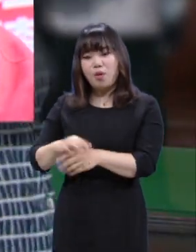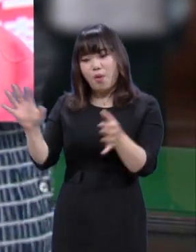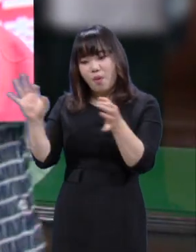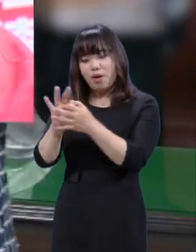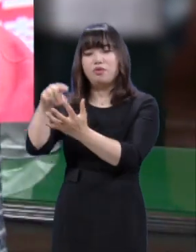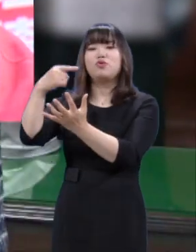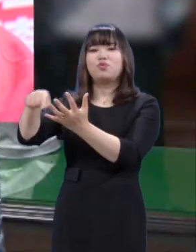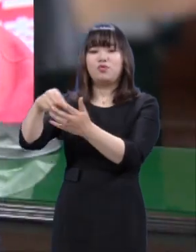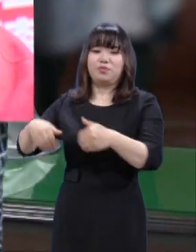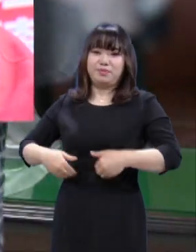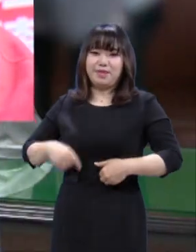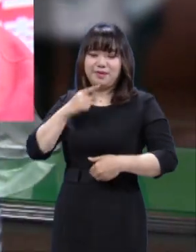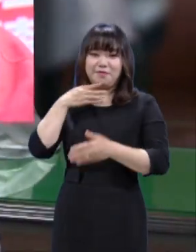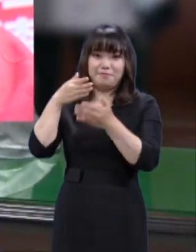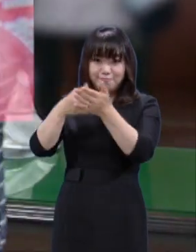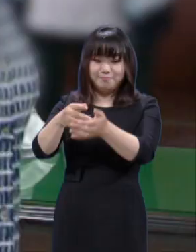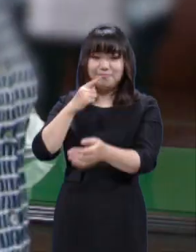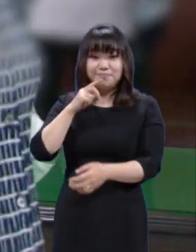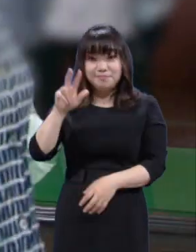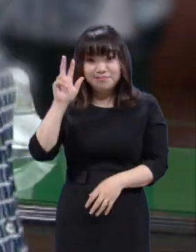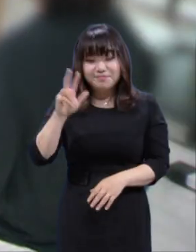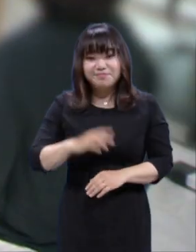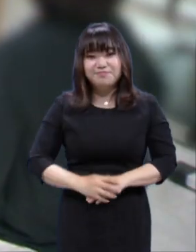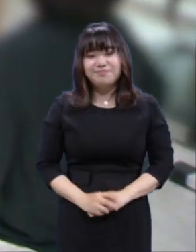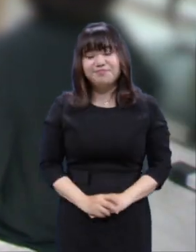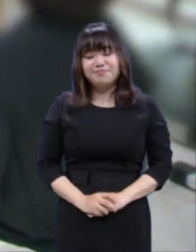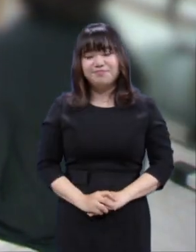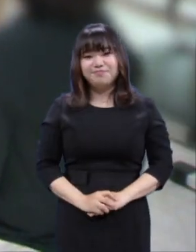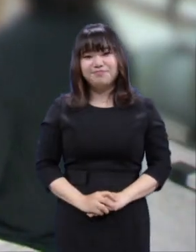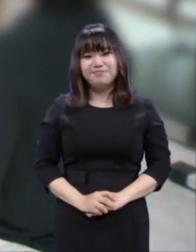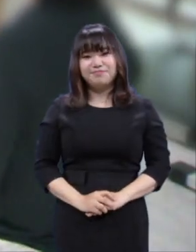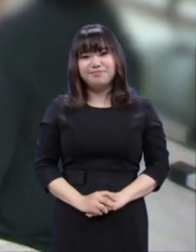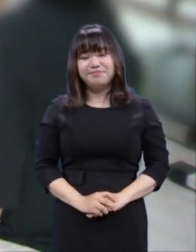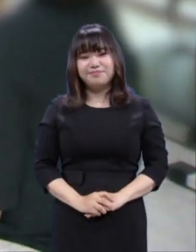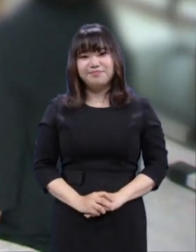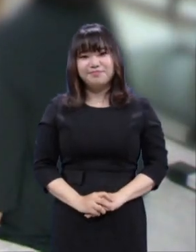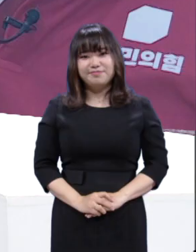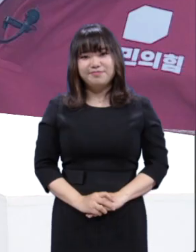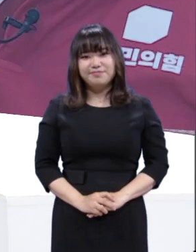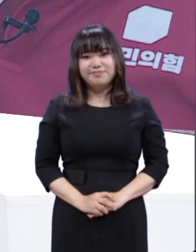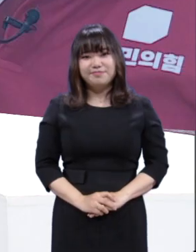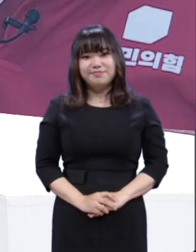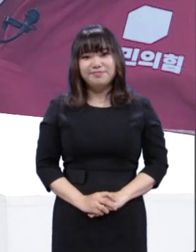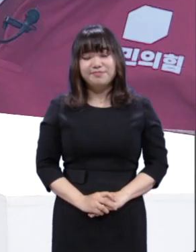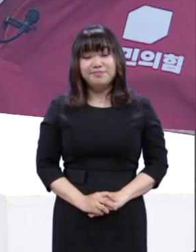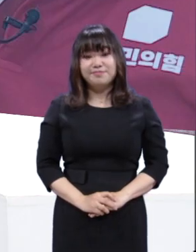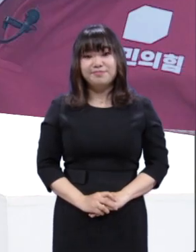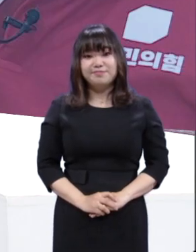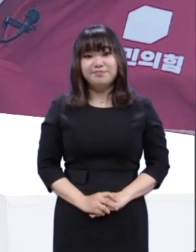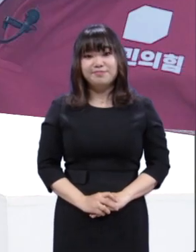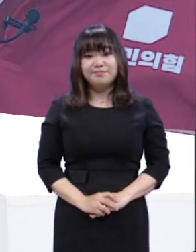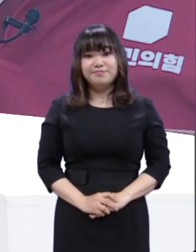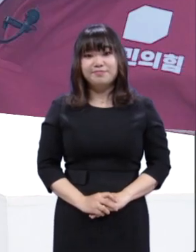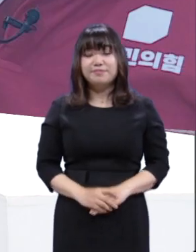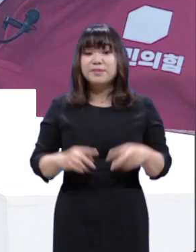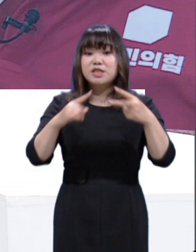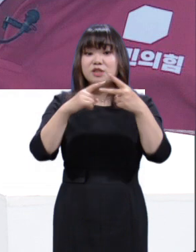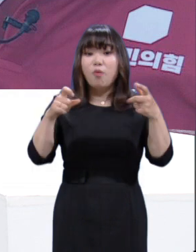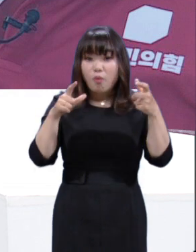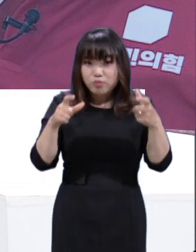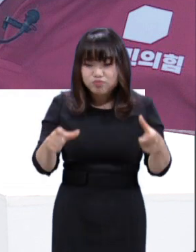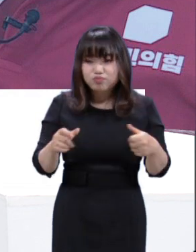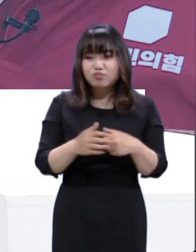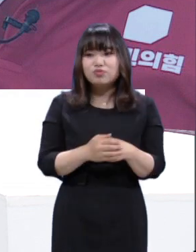교육을 실시하겠다고 공약했습니다. BTV 뉴스 김대우입니다. 네, 동대문구에는